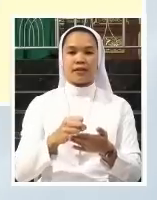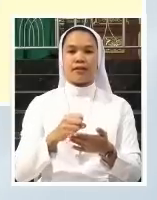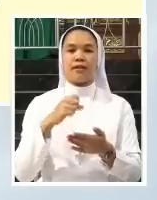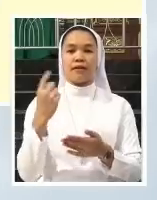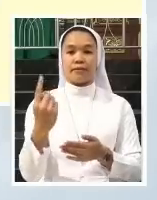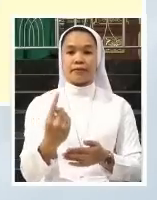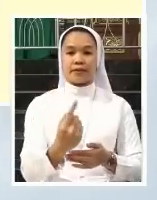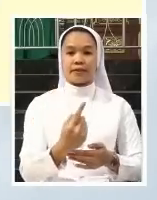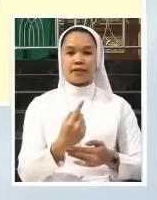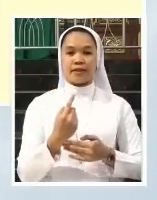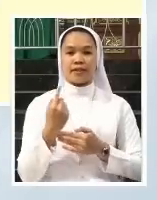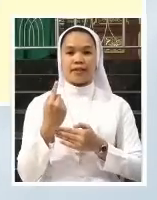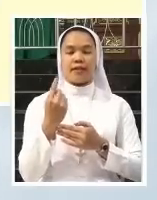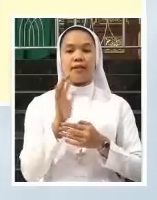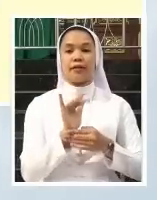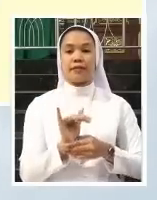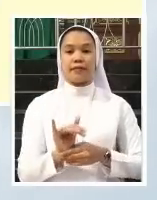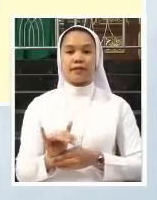pag-aawitan sa